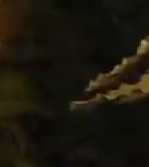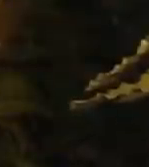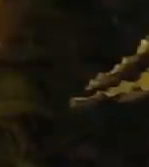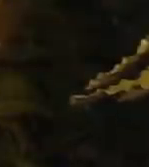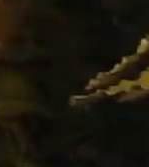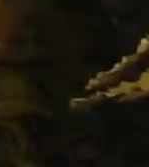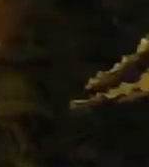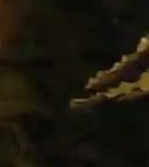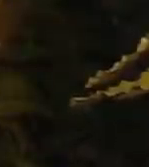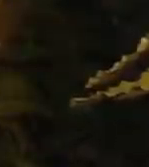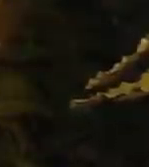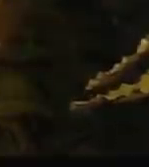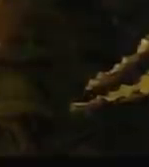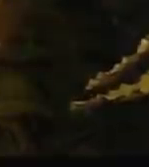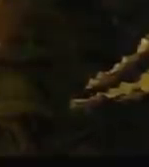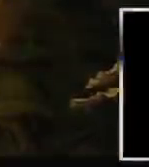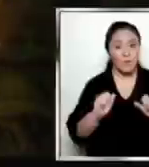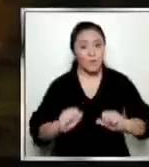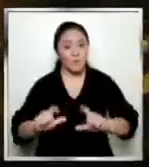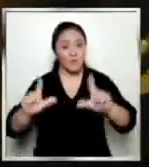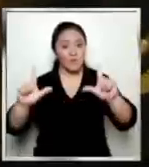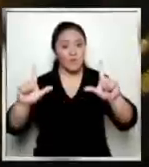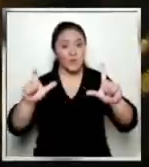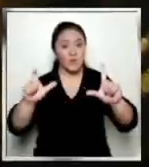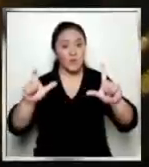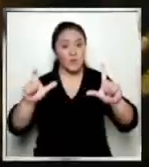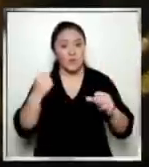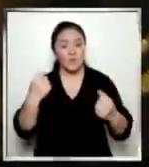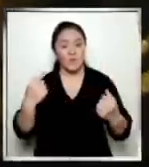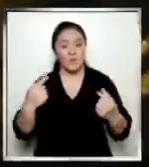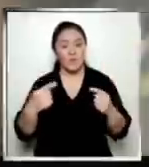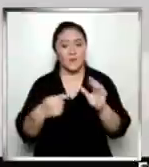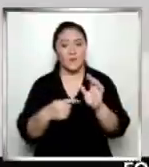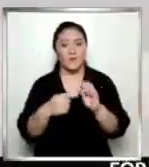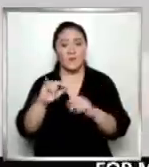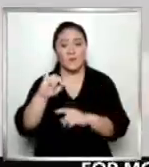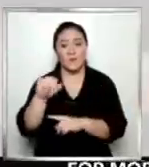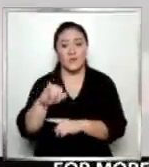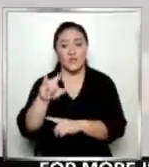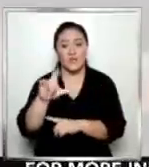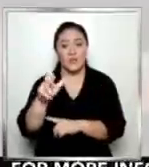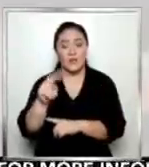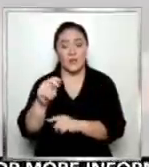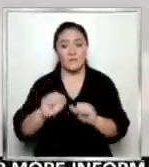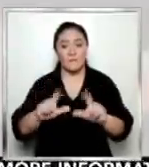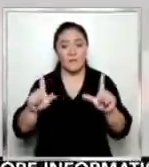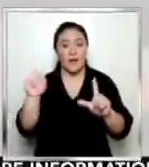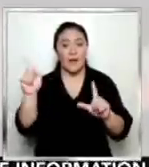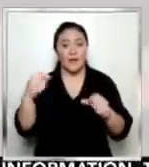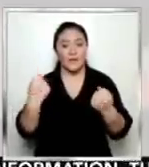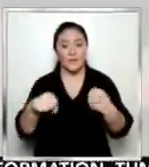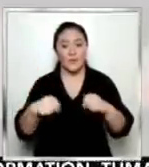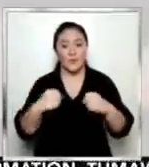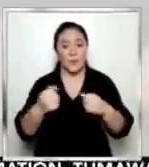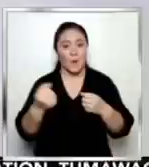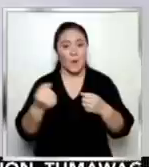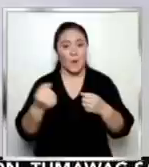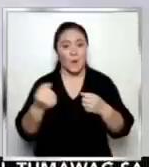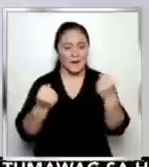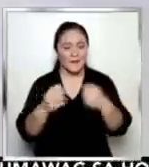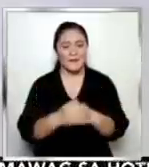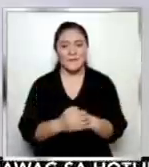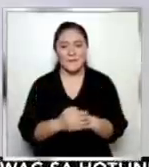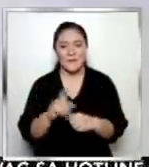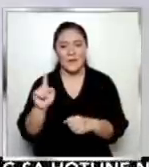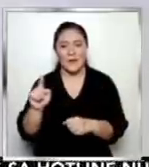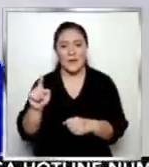Nag-flex ng bagong sports car si Kapuso teen queen Jillian Ward. Sa kanyang Instagram post, piercing black suit ang